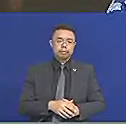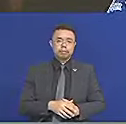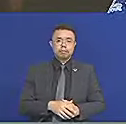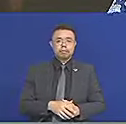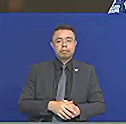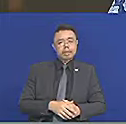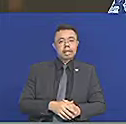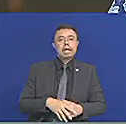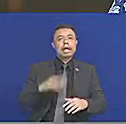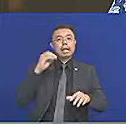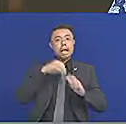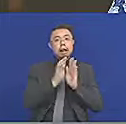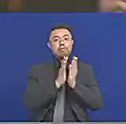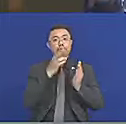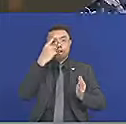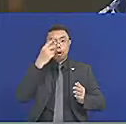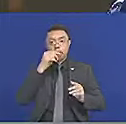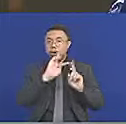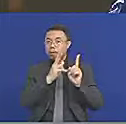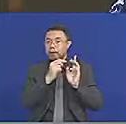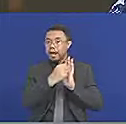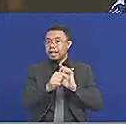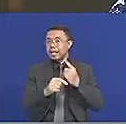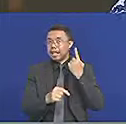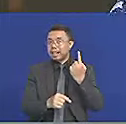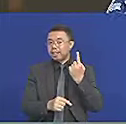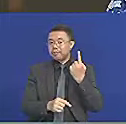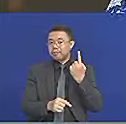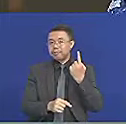Tetapi di Roma 12 itu, ayat pertamanya,